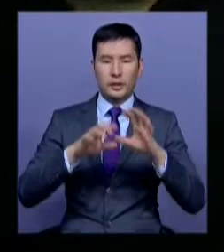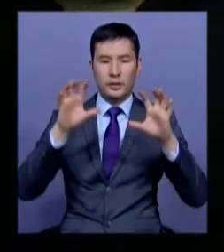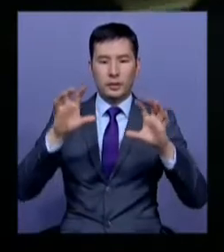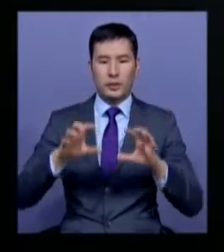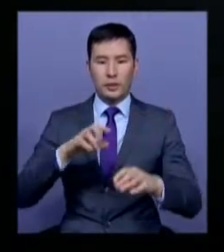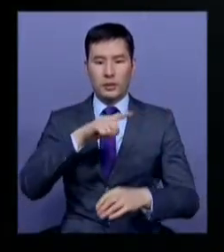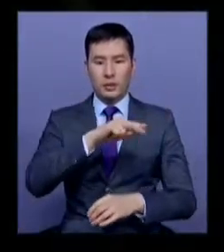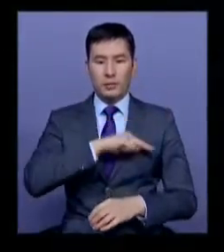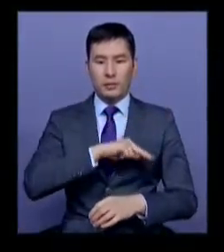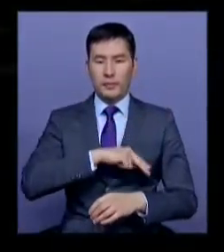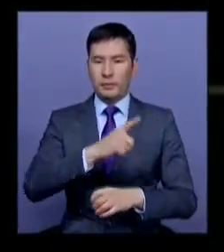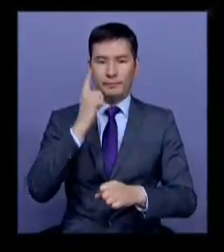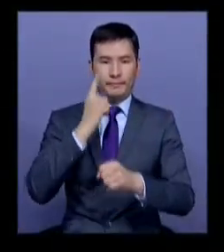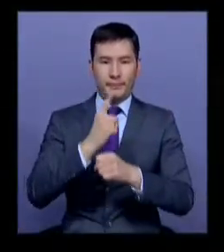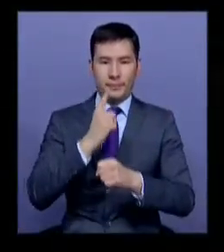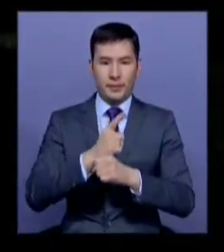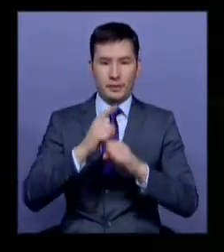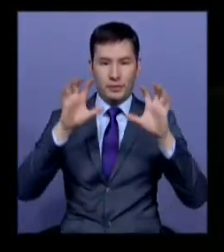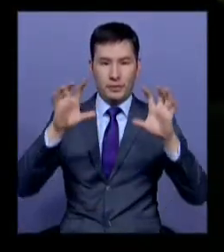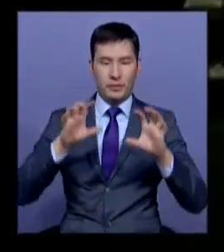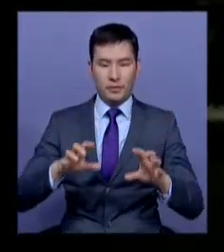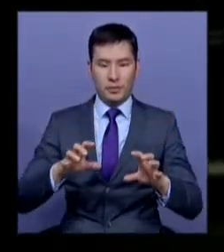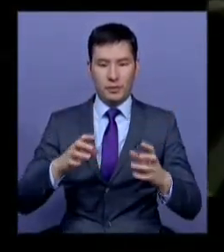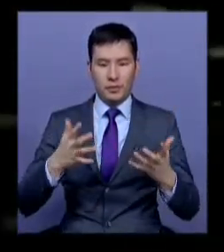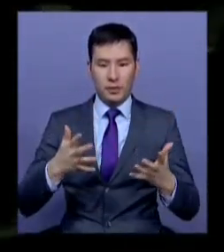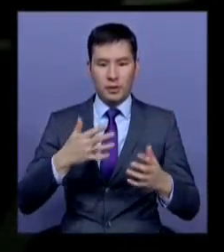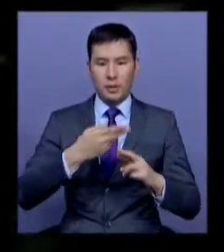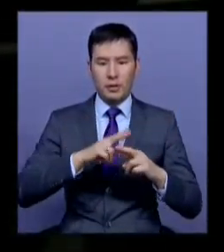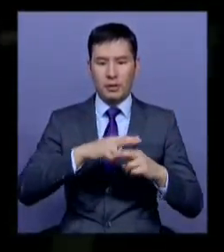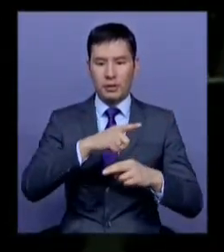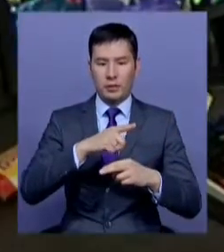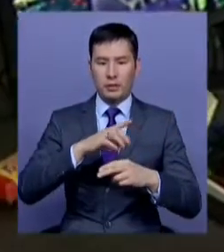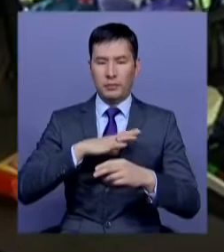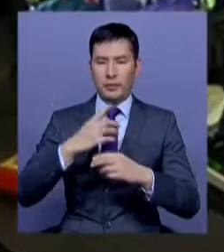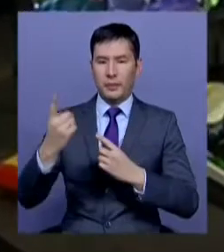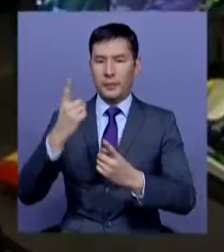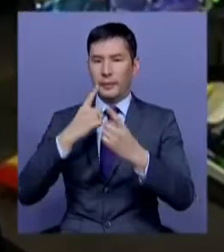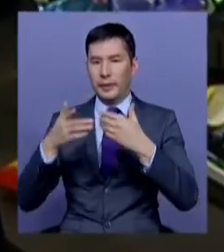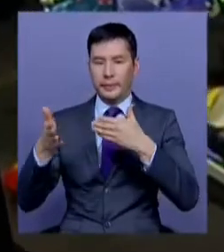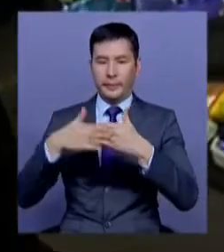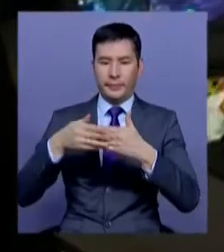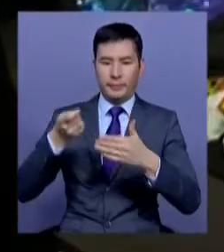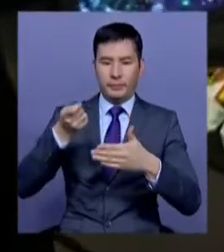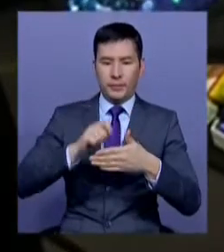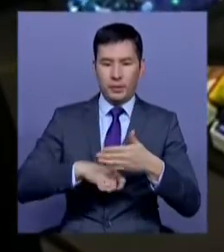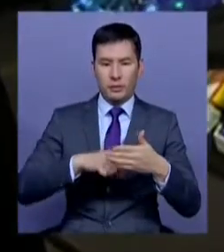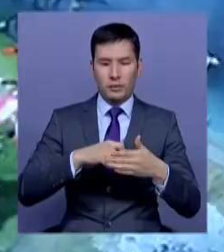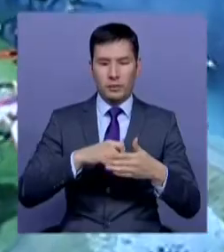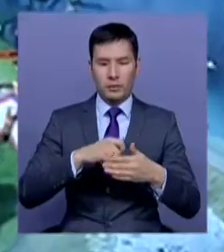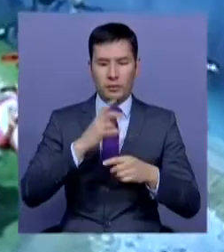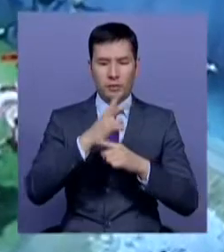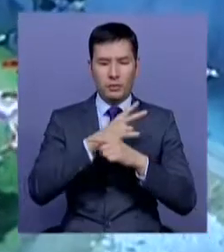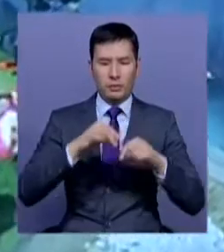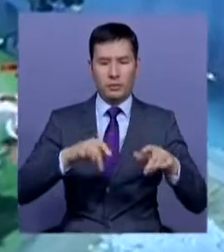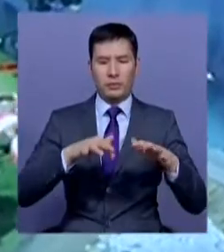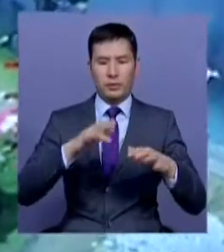нысанның жұмысына тыйым салынған. Мекеме осы уақытқа дейін есігін ішінен құлыптап, жарығын сөндіріп, тек тұрақты келушілерді қабылдап келген.